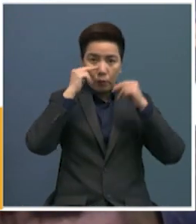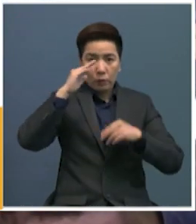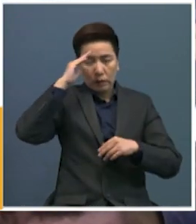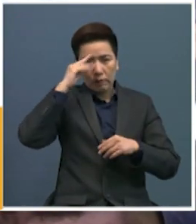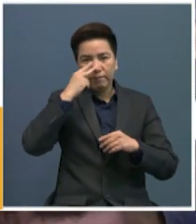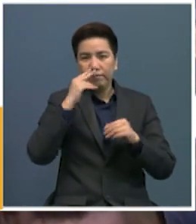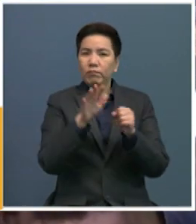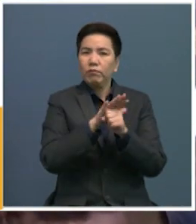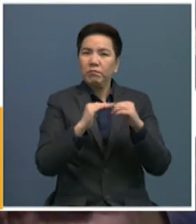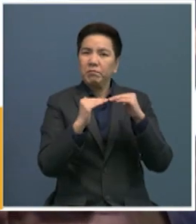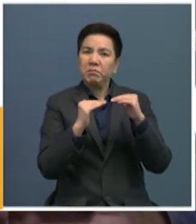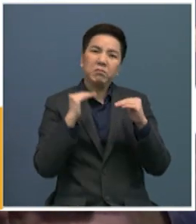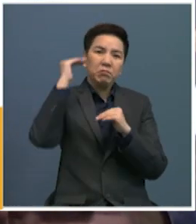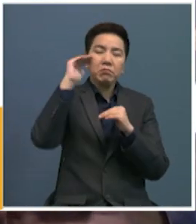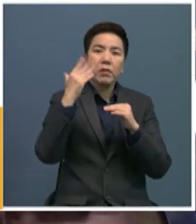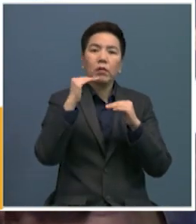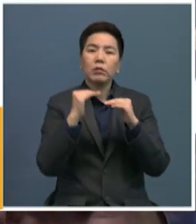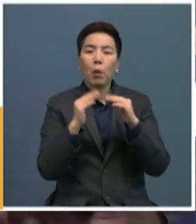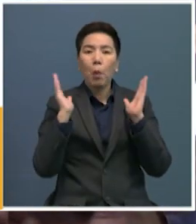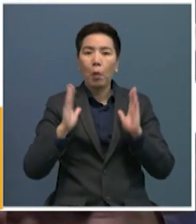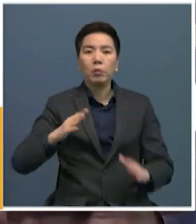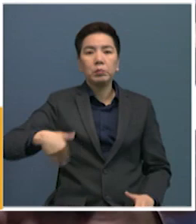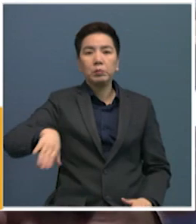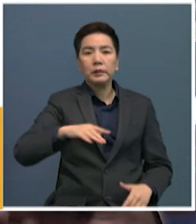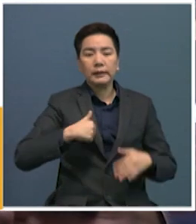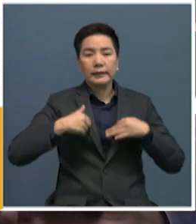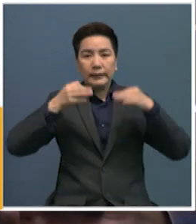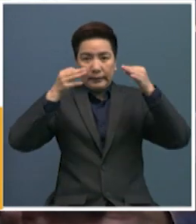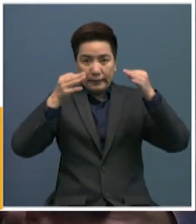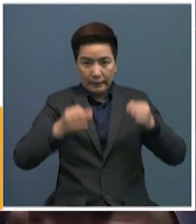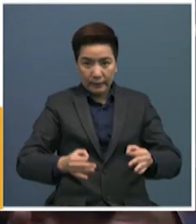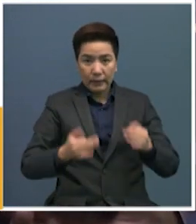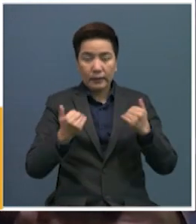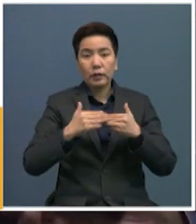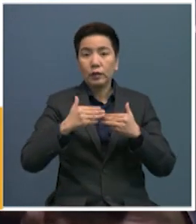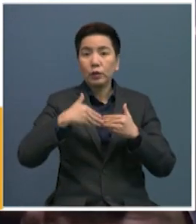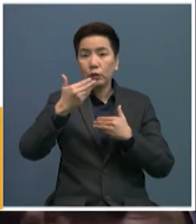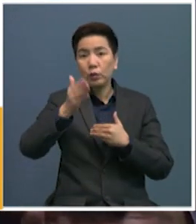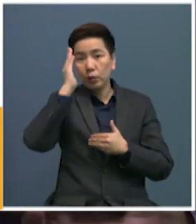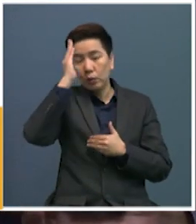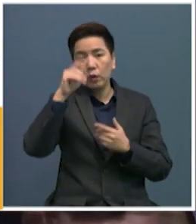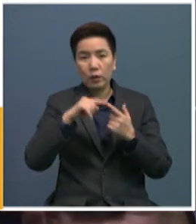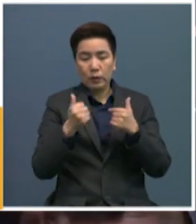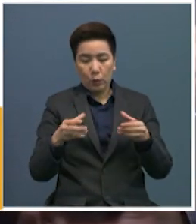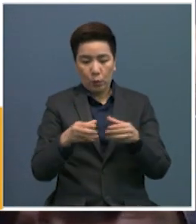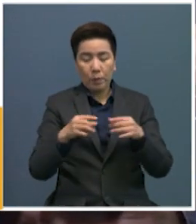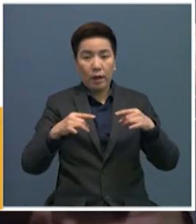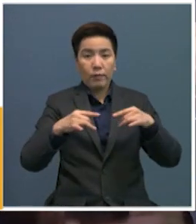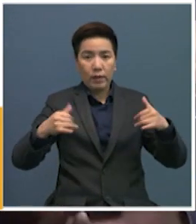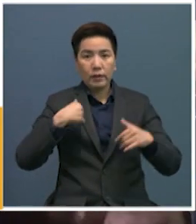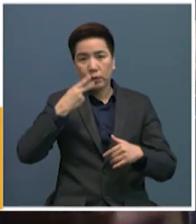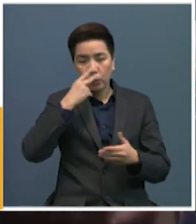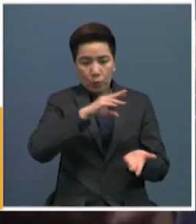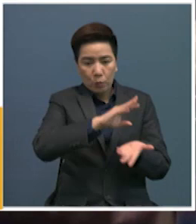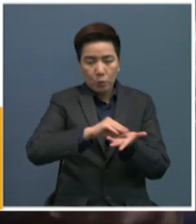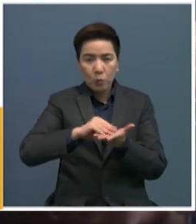อาจจะไม่สูงมากนักก็เป็นเรื่องที่ประชาชนจะต้องตัดสินใจแล้วค่ะส่วนการอภิปรายครั้งนี้เนี่ยทางพรรคร่วมฝ่ายค้านเองแล้ว